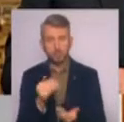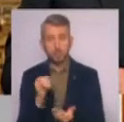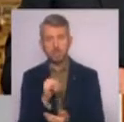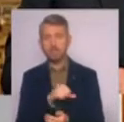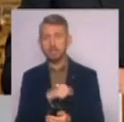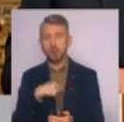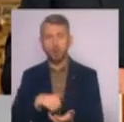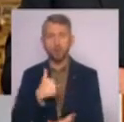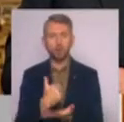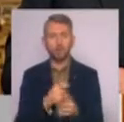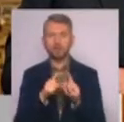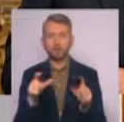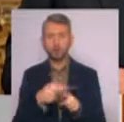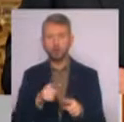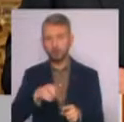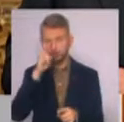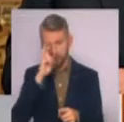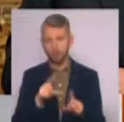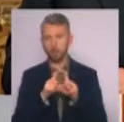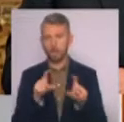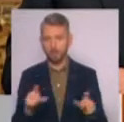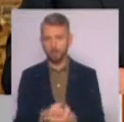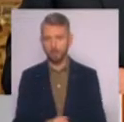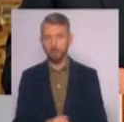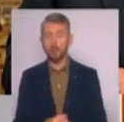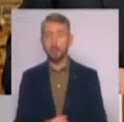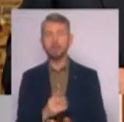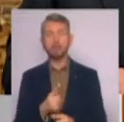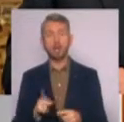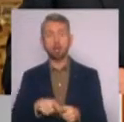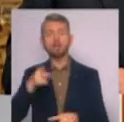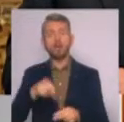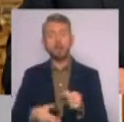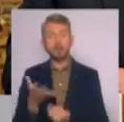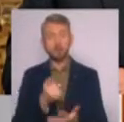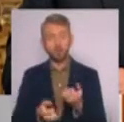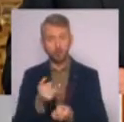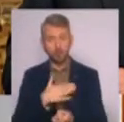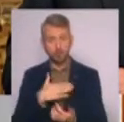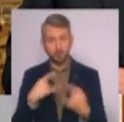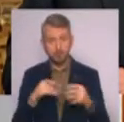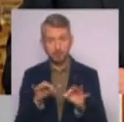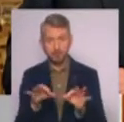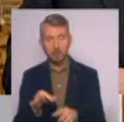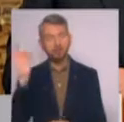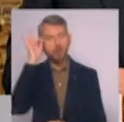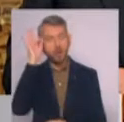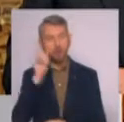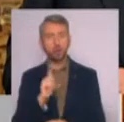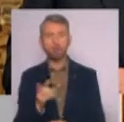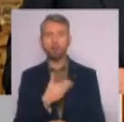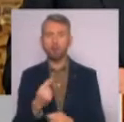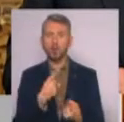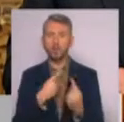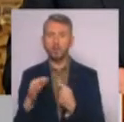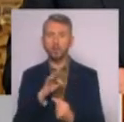саме головний інститут – це державна установа. На цьому завершуємо прийом громадської приймальні. Нагадую, що ми